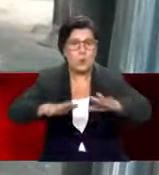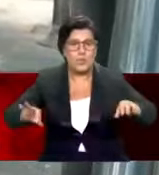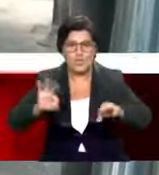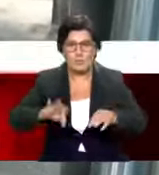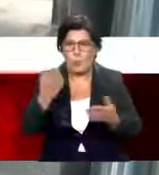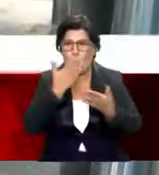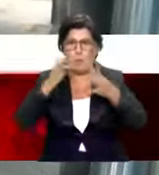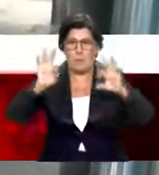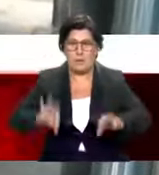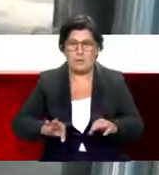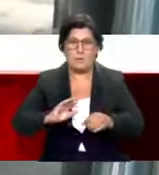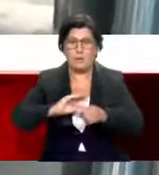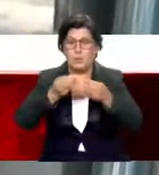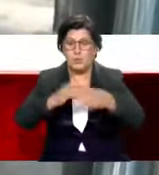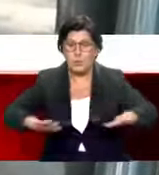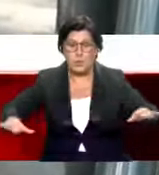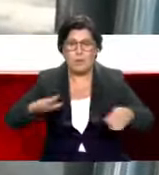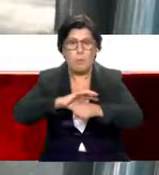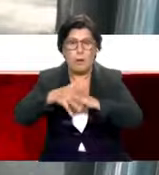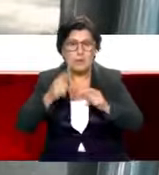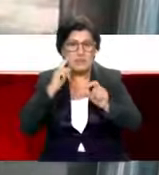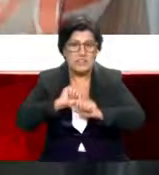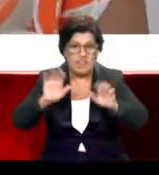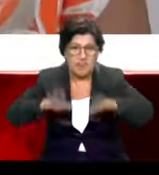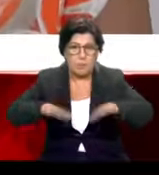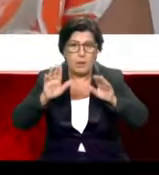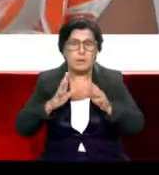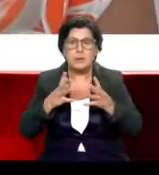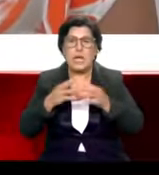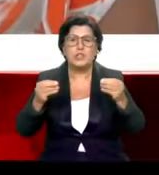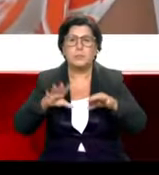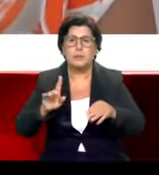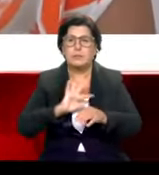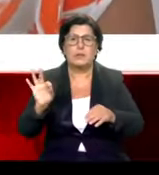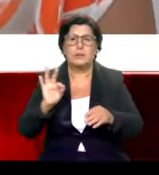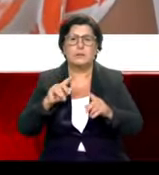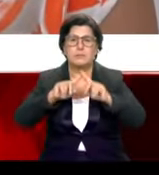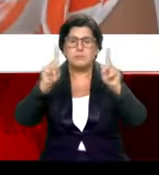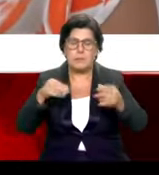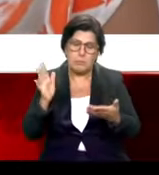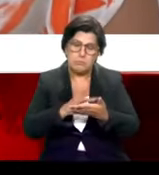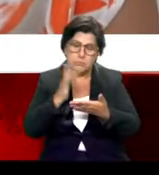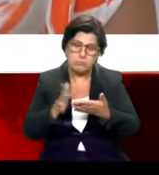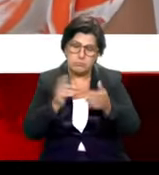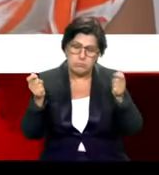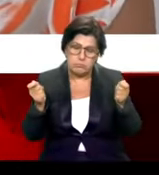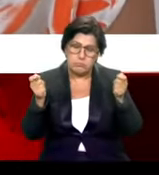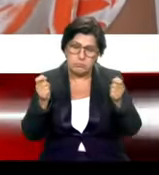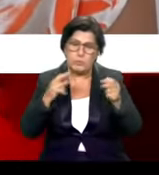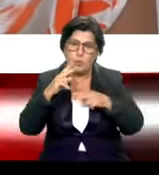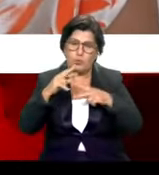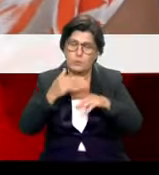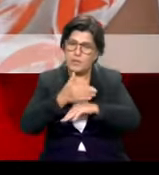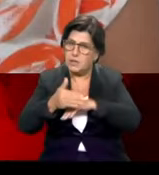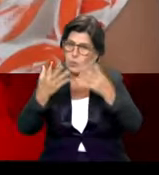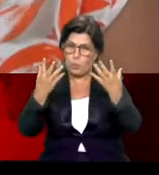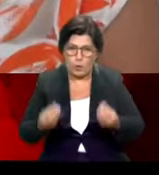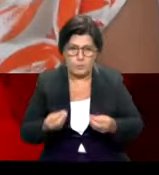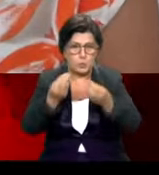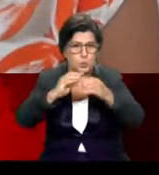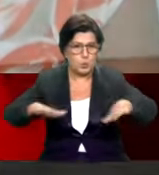Ancak pandem minin çocuklar üzerindeki etkisi hala geçmiş değil pandemide ekrana çok maruz kaldıkları için konuşmada gecikmeler